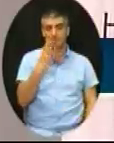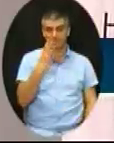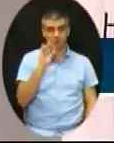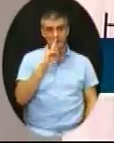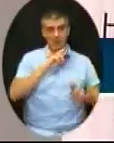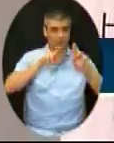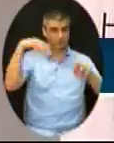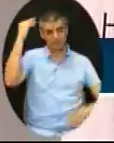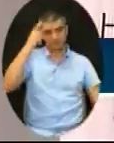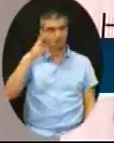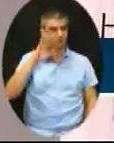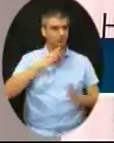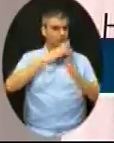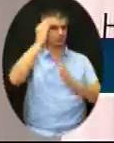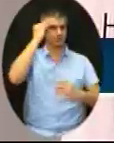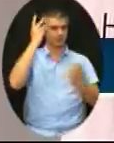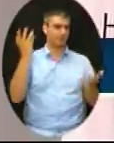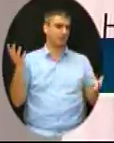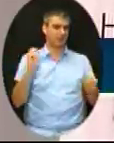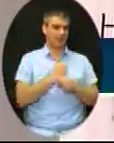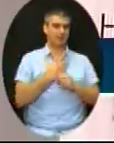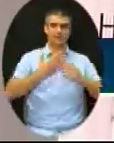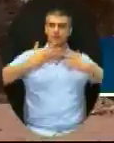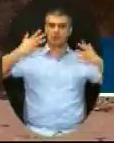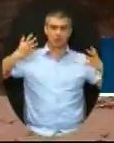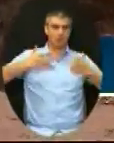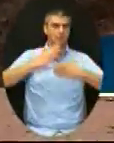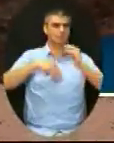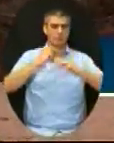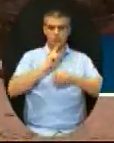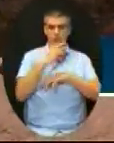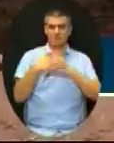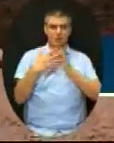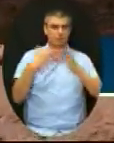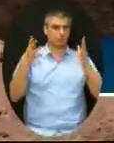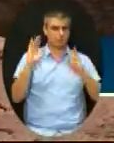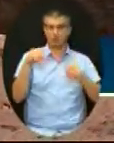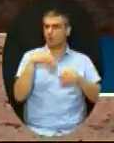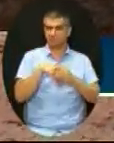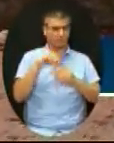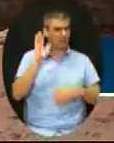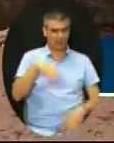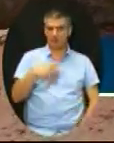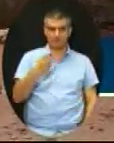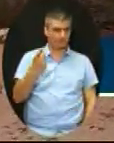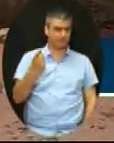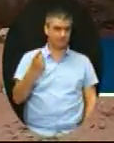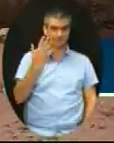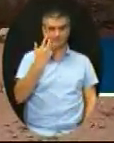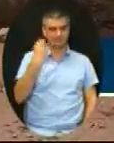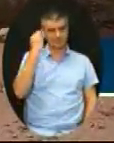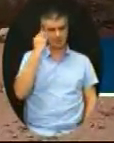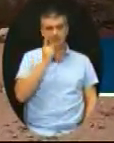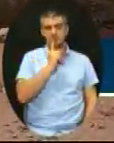של הרשות הפלסטינית, יש בית ספר, אבן גדול, הורחב לאחרונה. אני מניח שהוא יכול להכיל גם את מספר